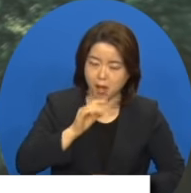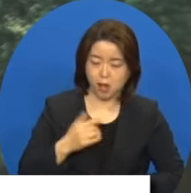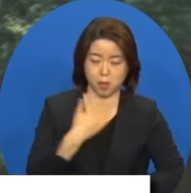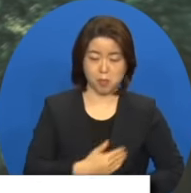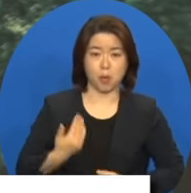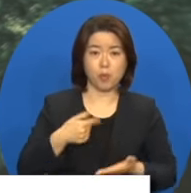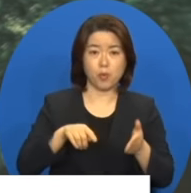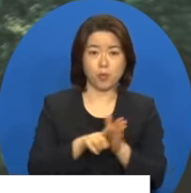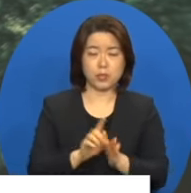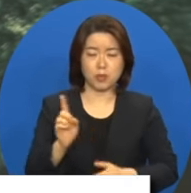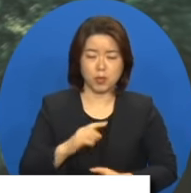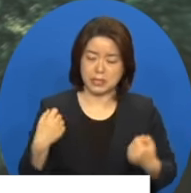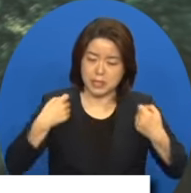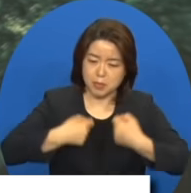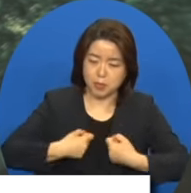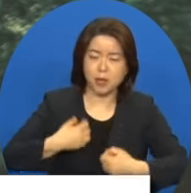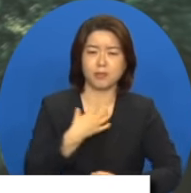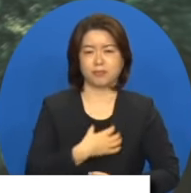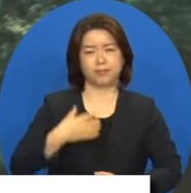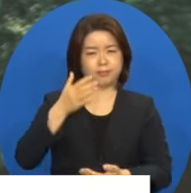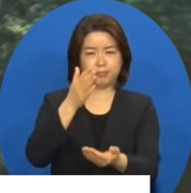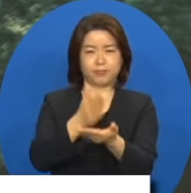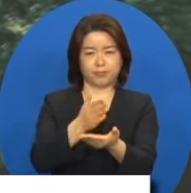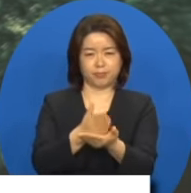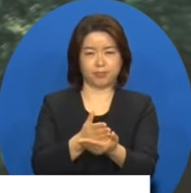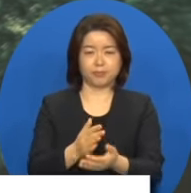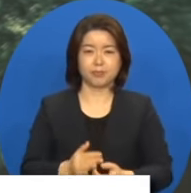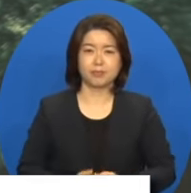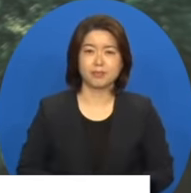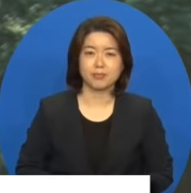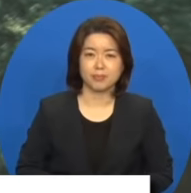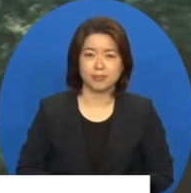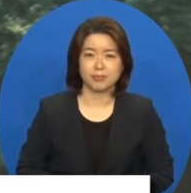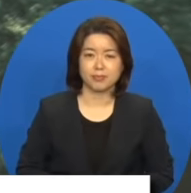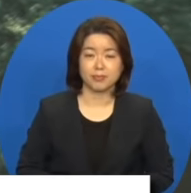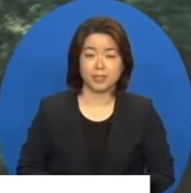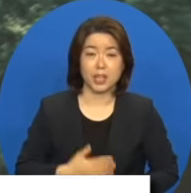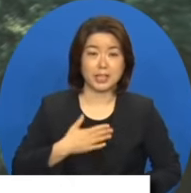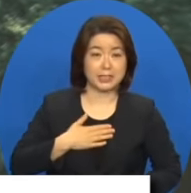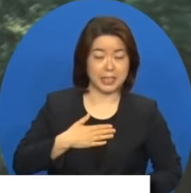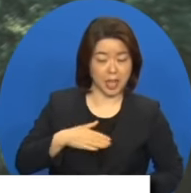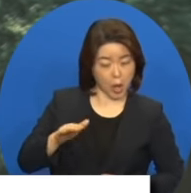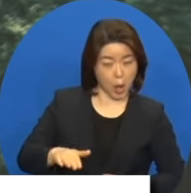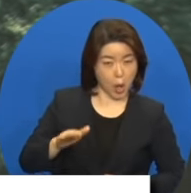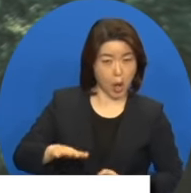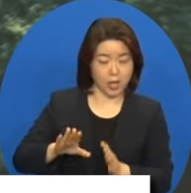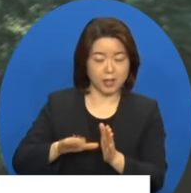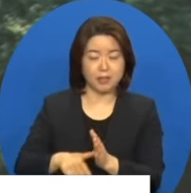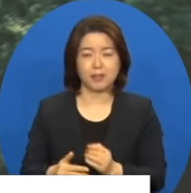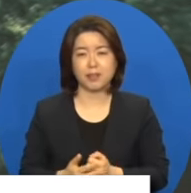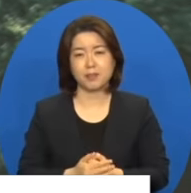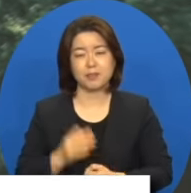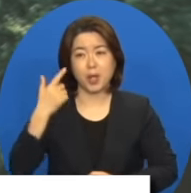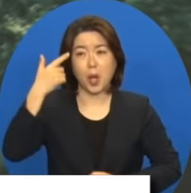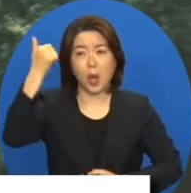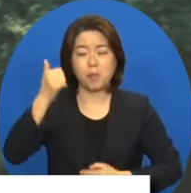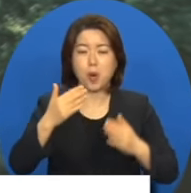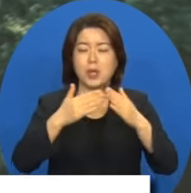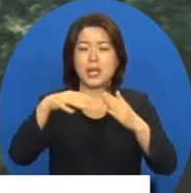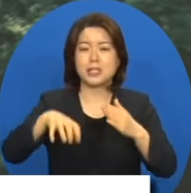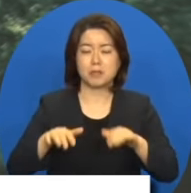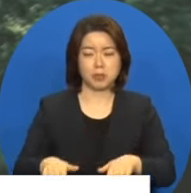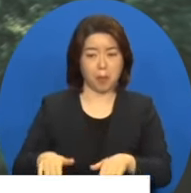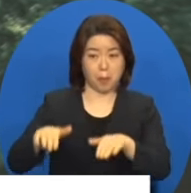위하여 무엇을 입을까 염려하지 말라. 제가 어릴 때 저는 목사의 집에서